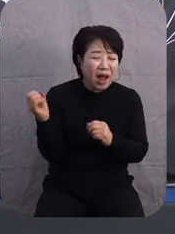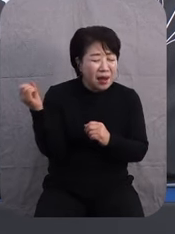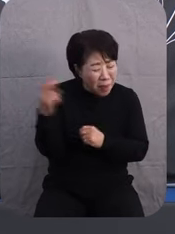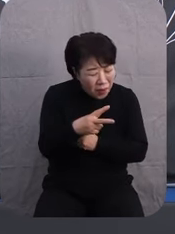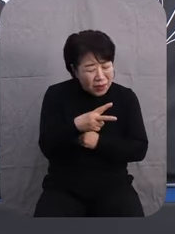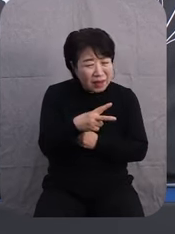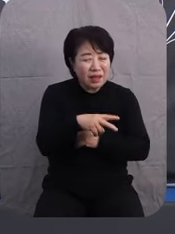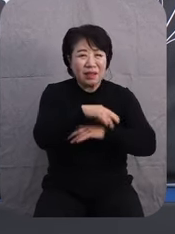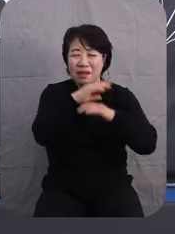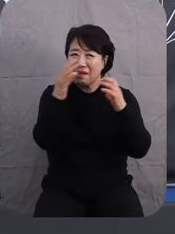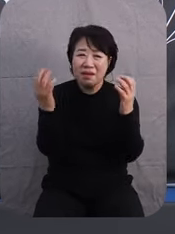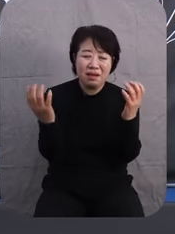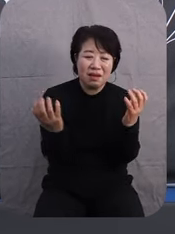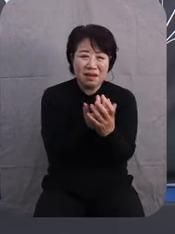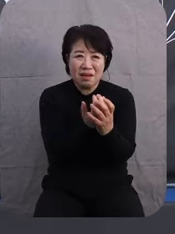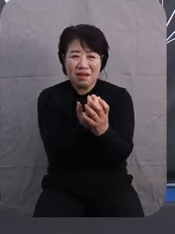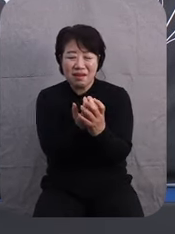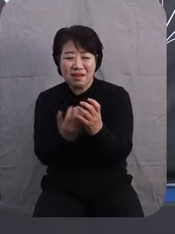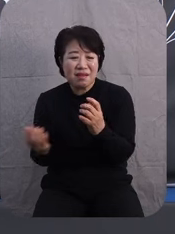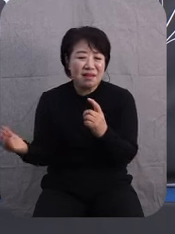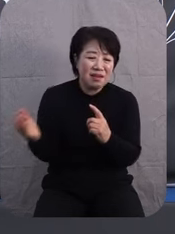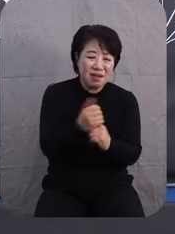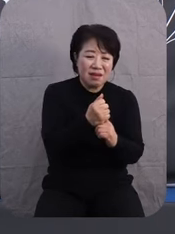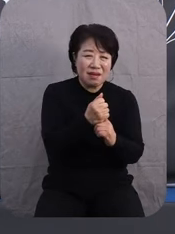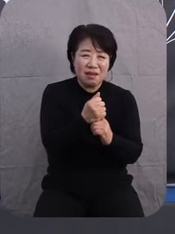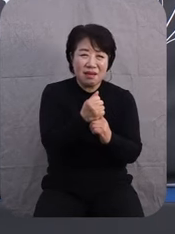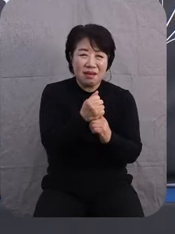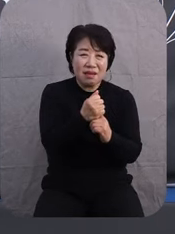마녀 사냥을 또